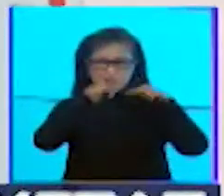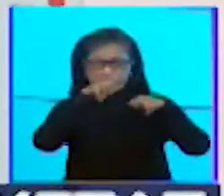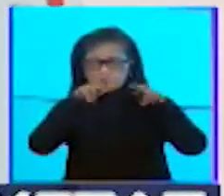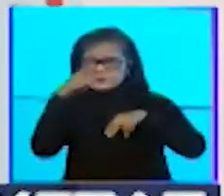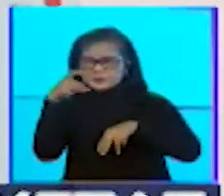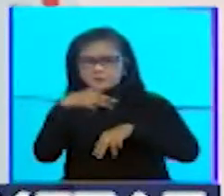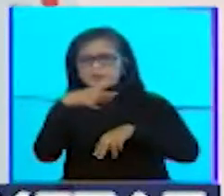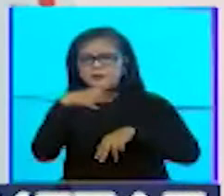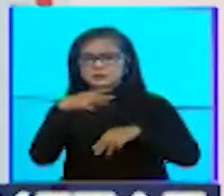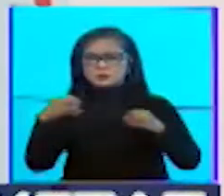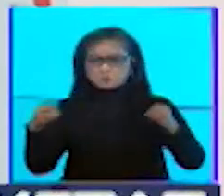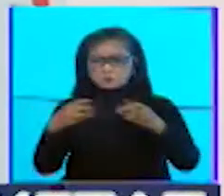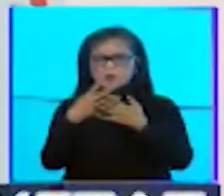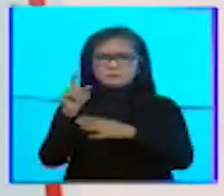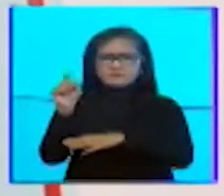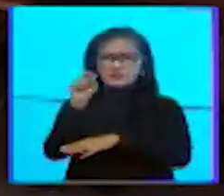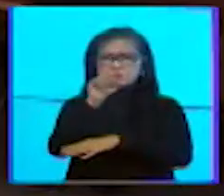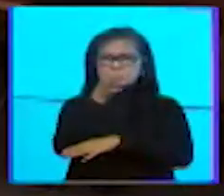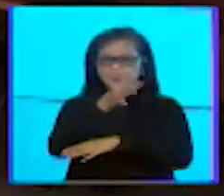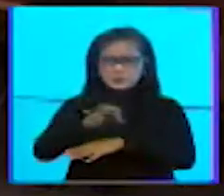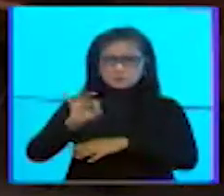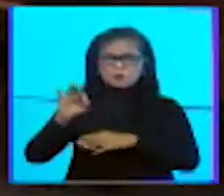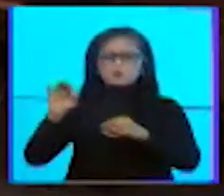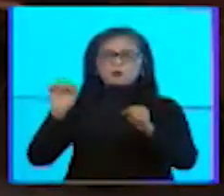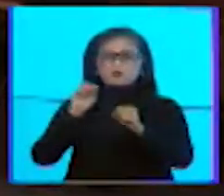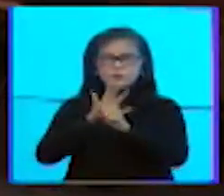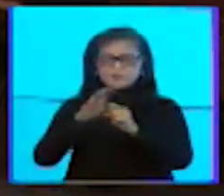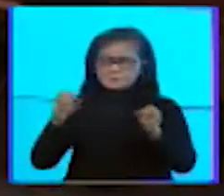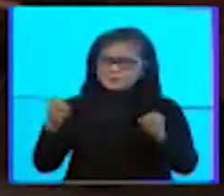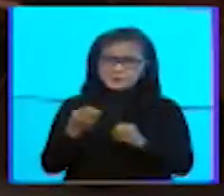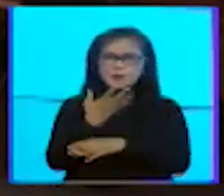menyusul temuan mutasi varian baru COVID-19. Dari Surabaya, Jawa Timur, Sony Hermawan melaporkan.